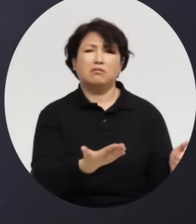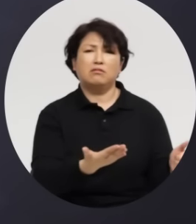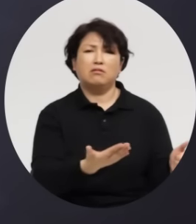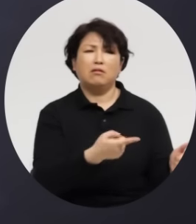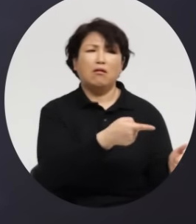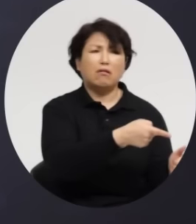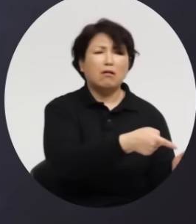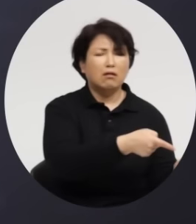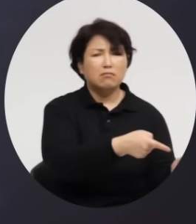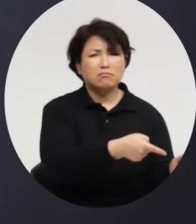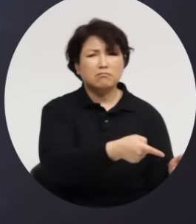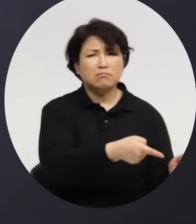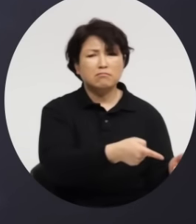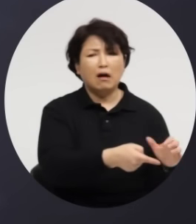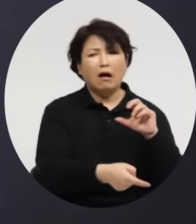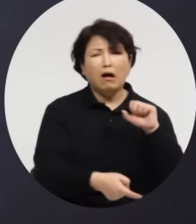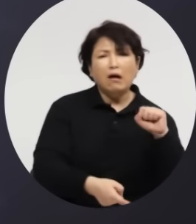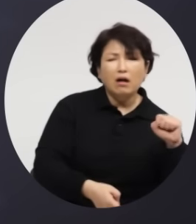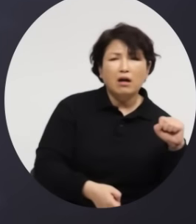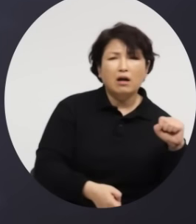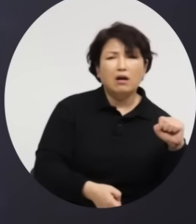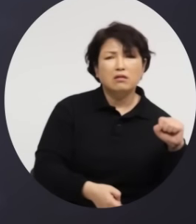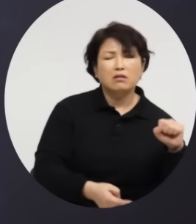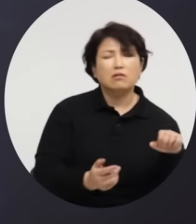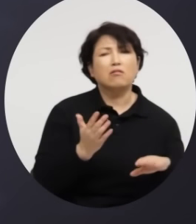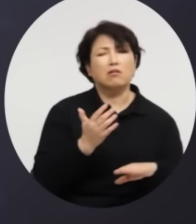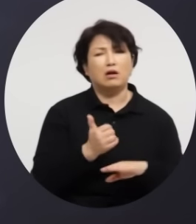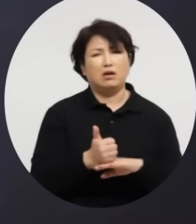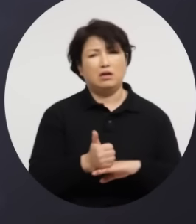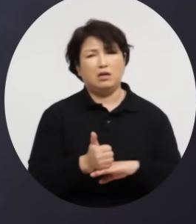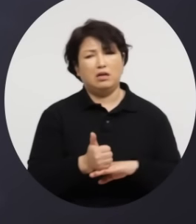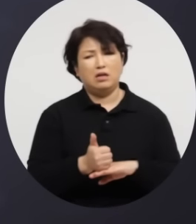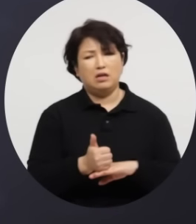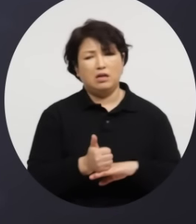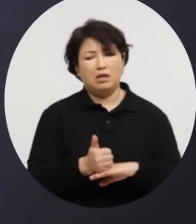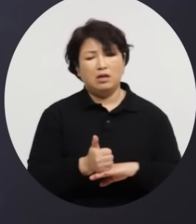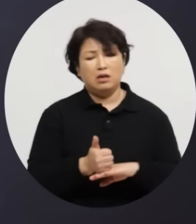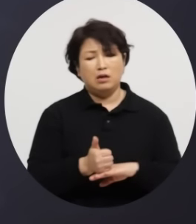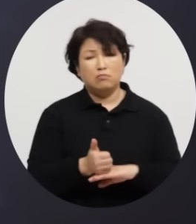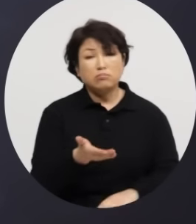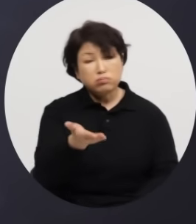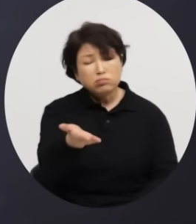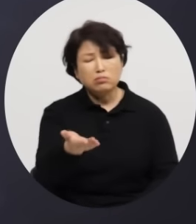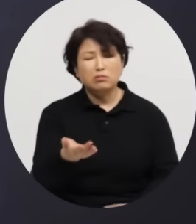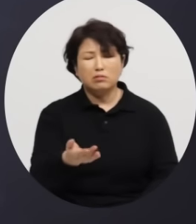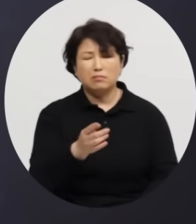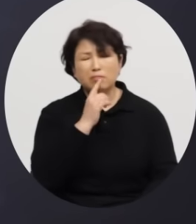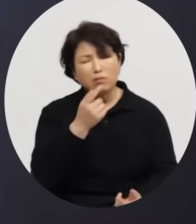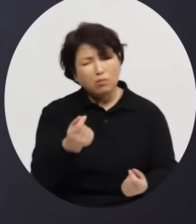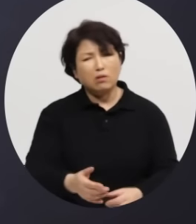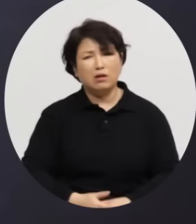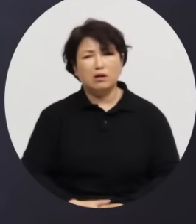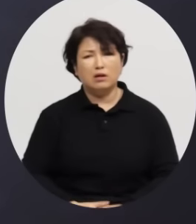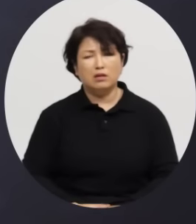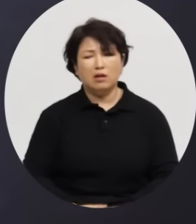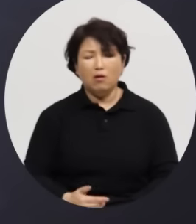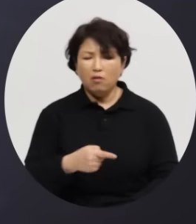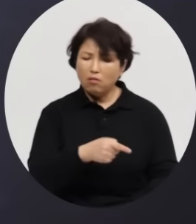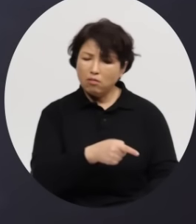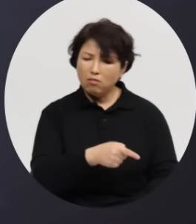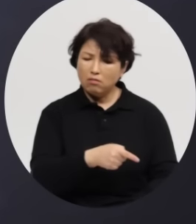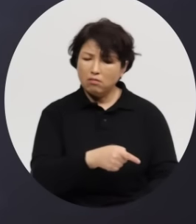내가 끌려다니는 거예요. 그러니까 자기가 그럴 때마다 이러면